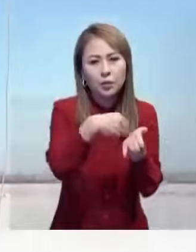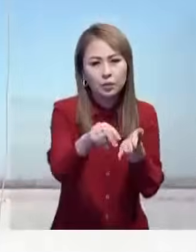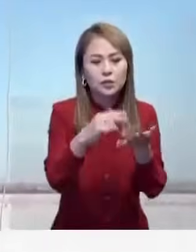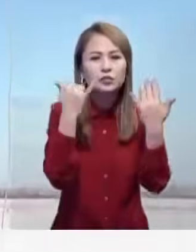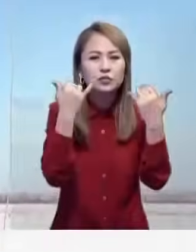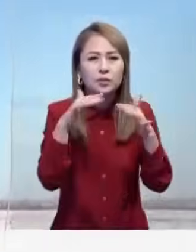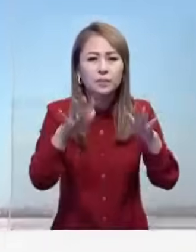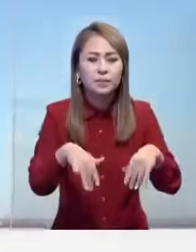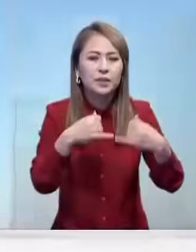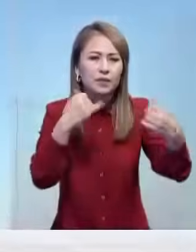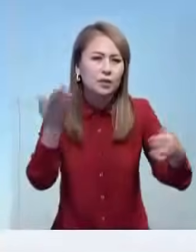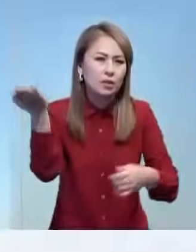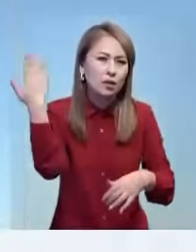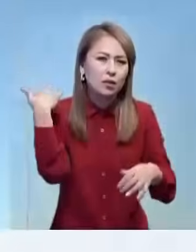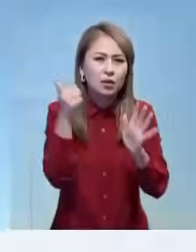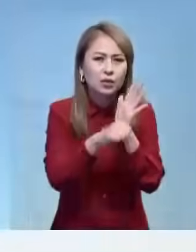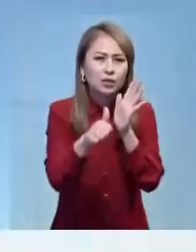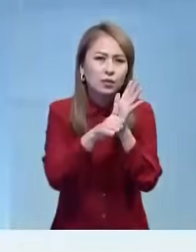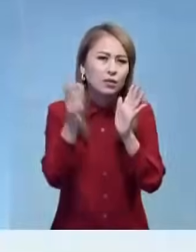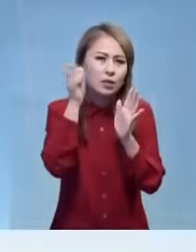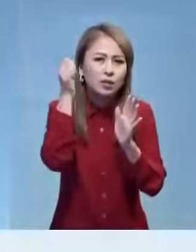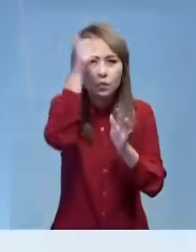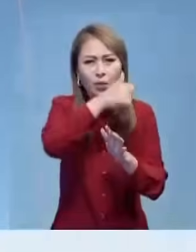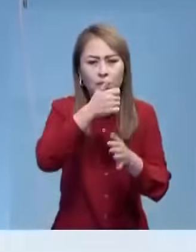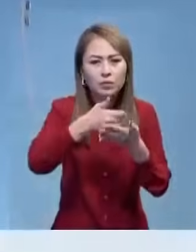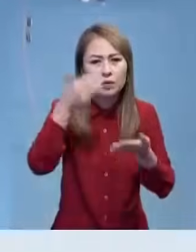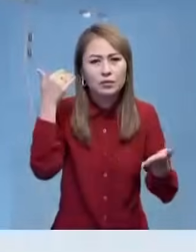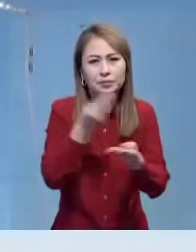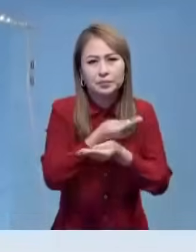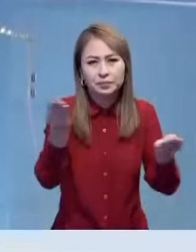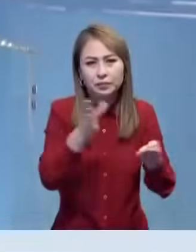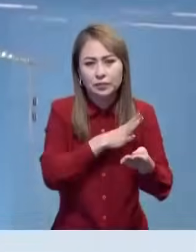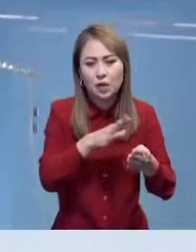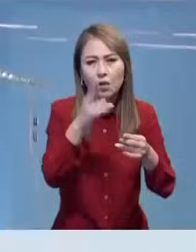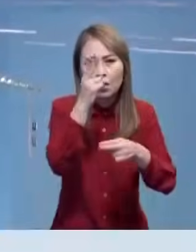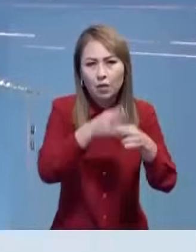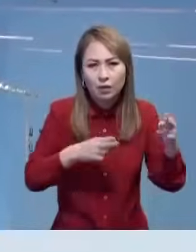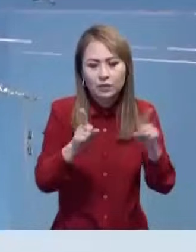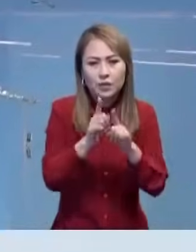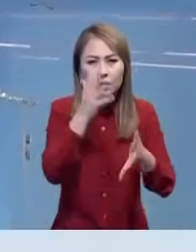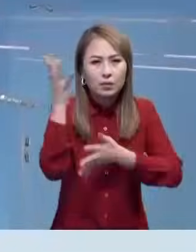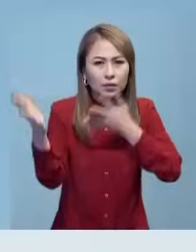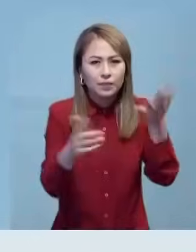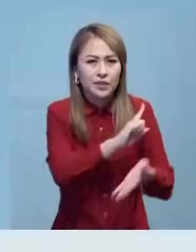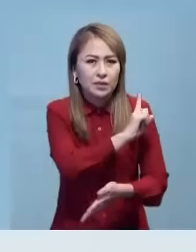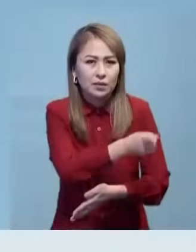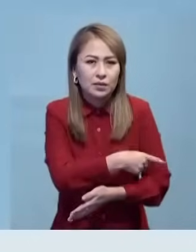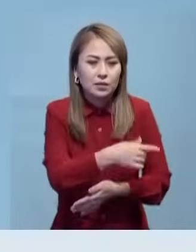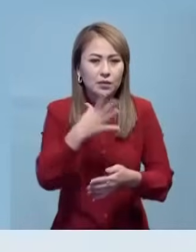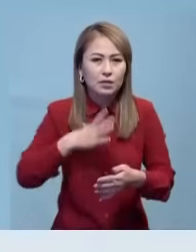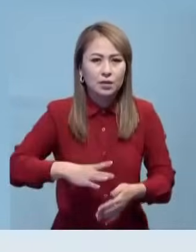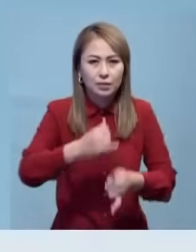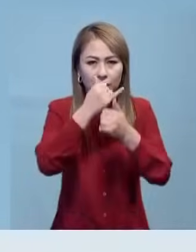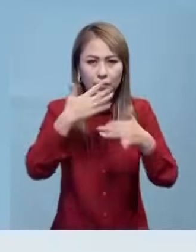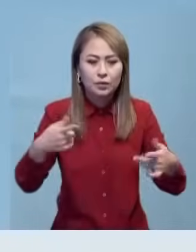Мына желілер өткен ғасырдың 60-шы жылдары пайдалануға берілген. Электр сымдарына мұз қатып, қатты желге шыдас бермей үзілген. Оқиға